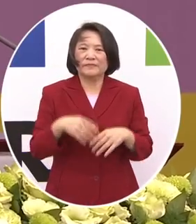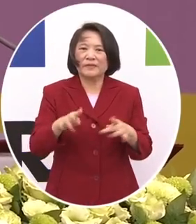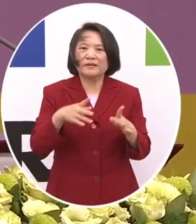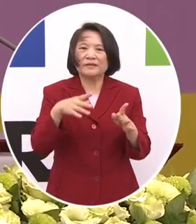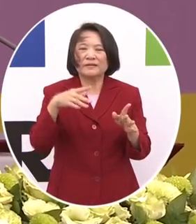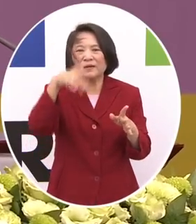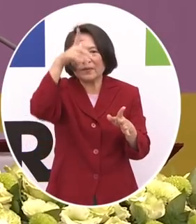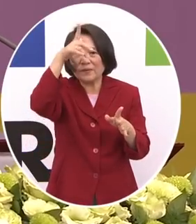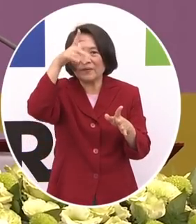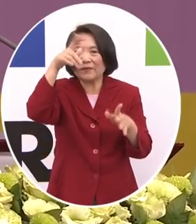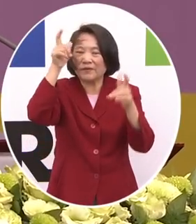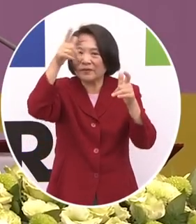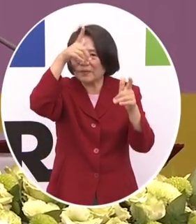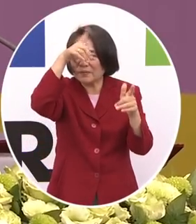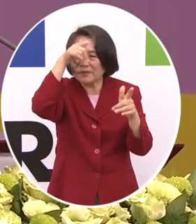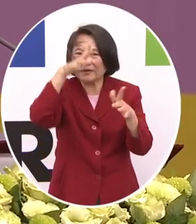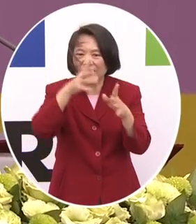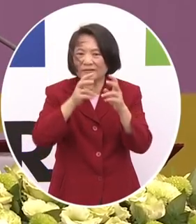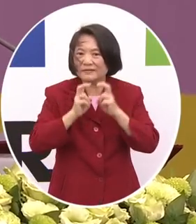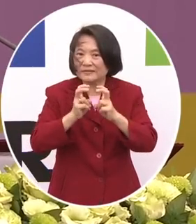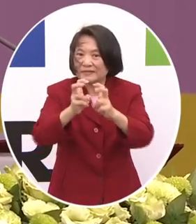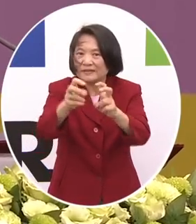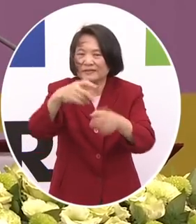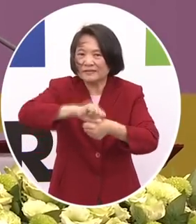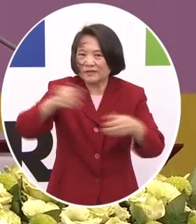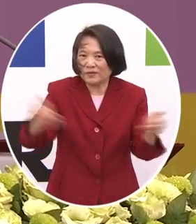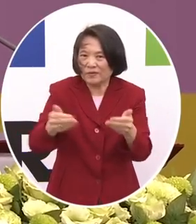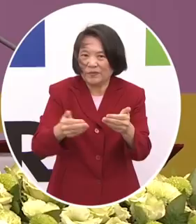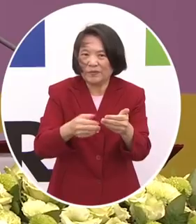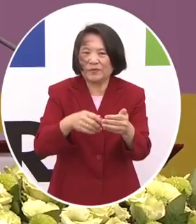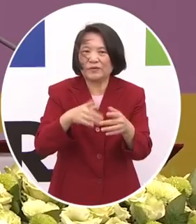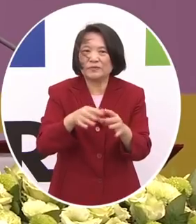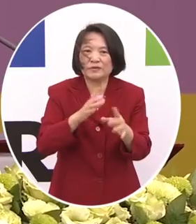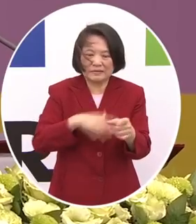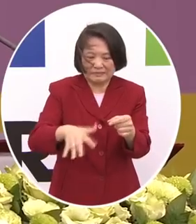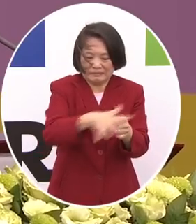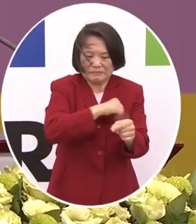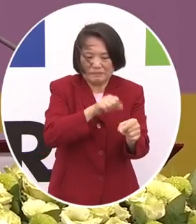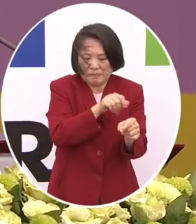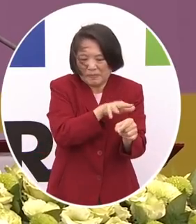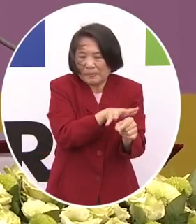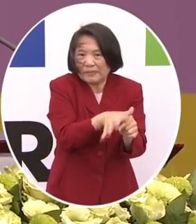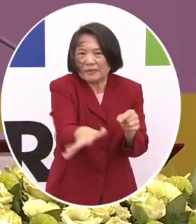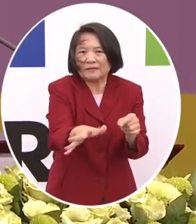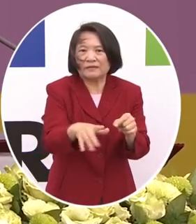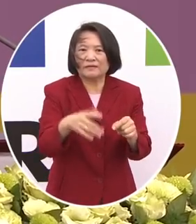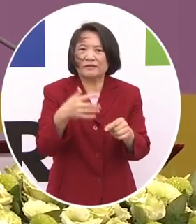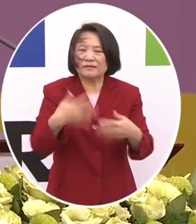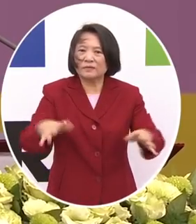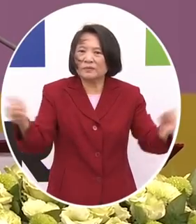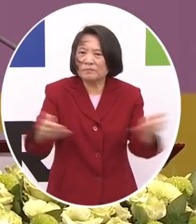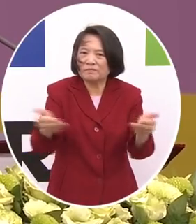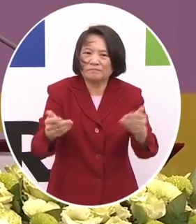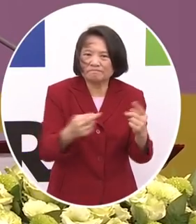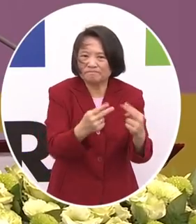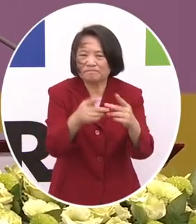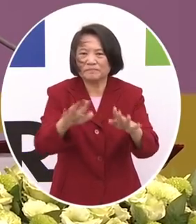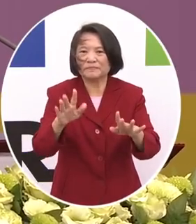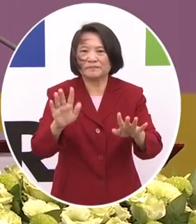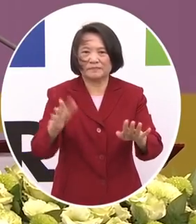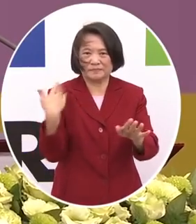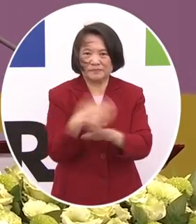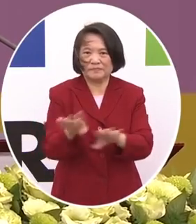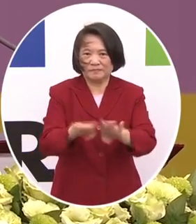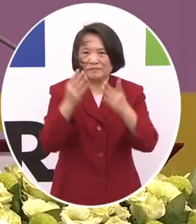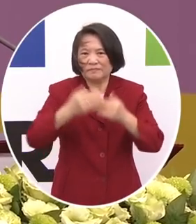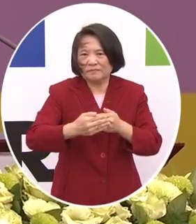黄线新建等案，从南到北，许多新建的计划都已经展开规划，并